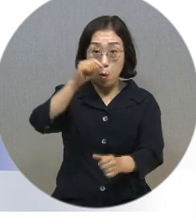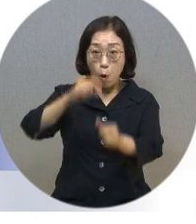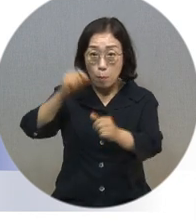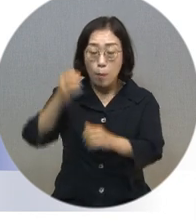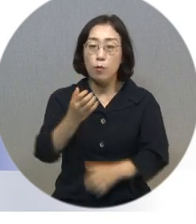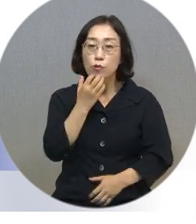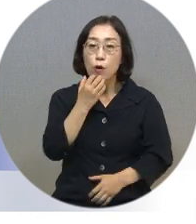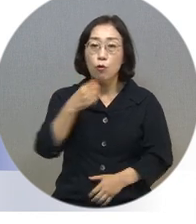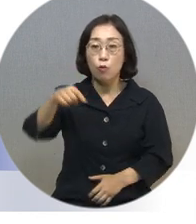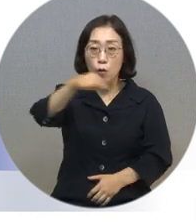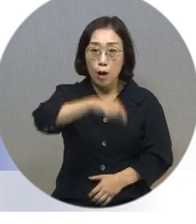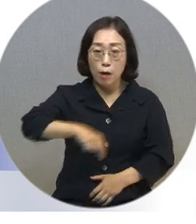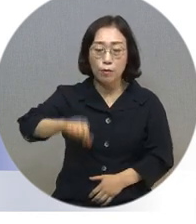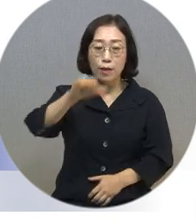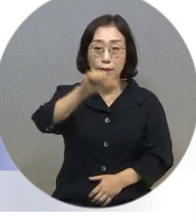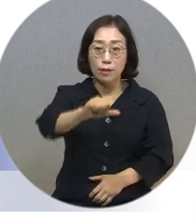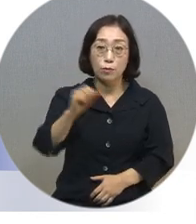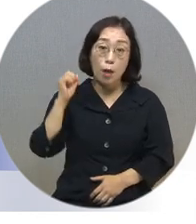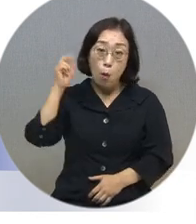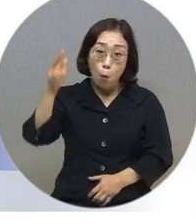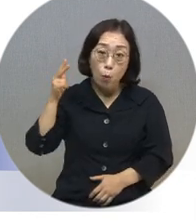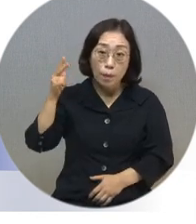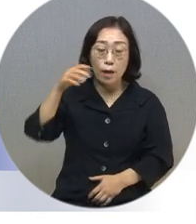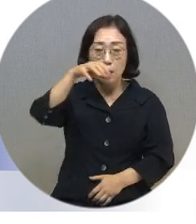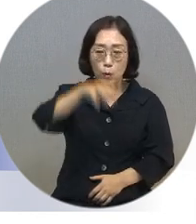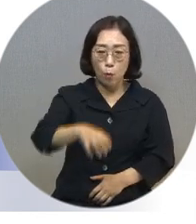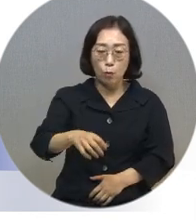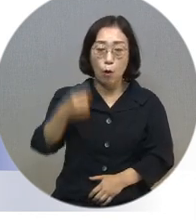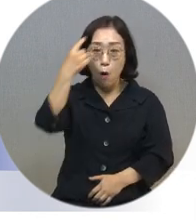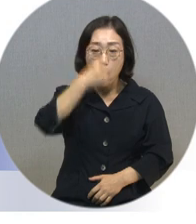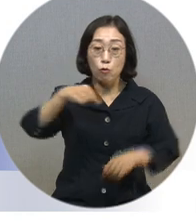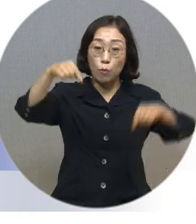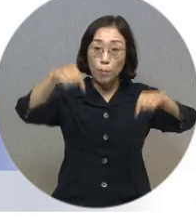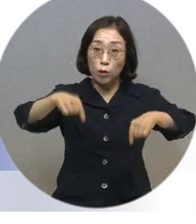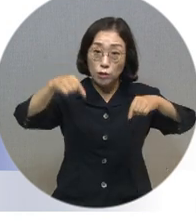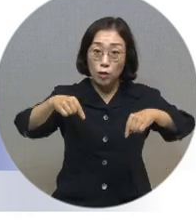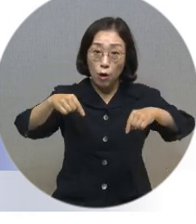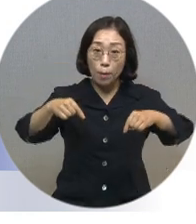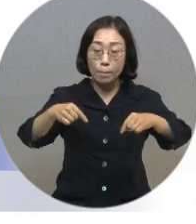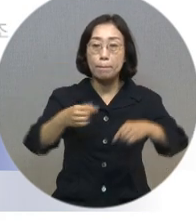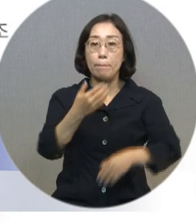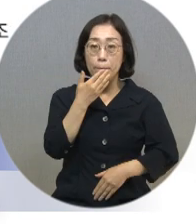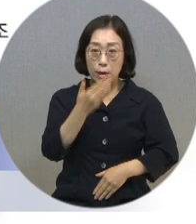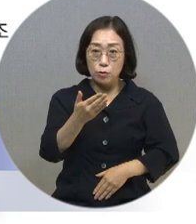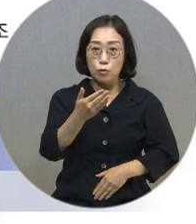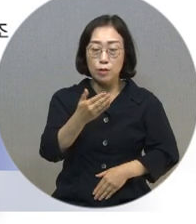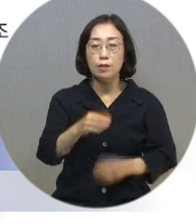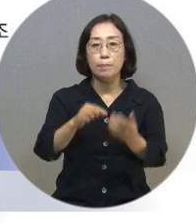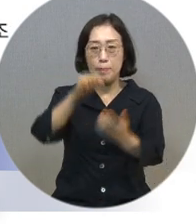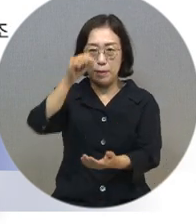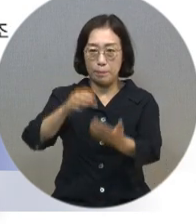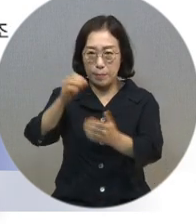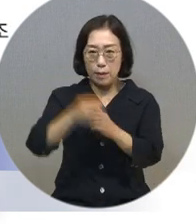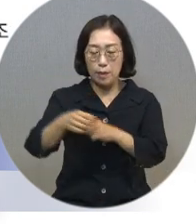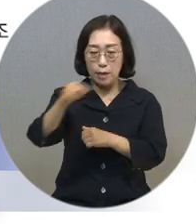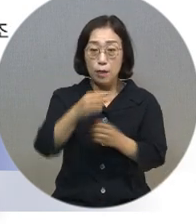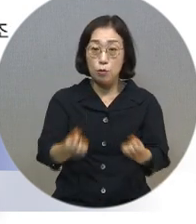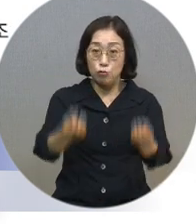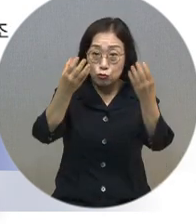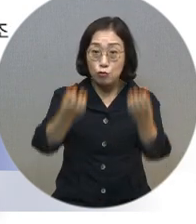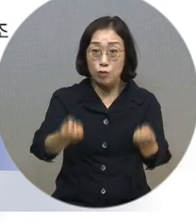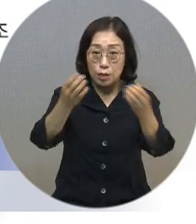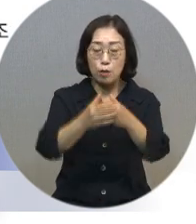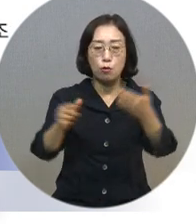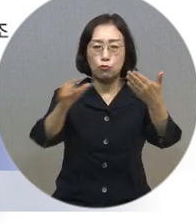서울소재 다섯 개 호텔이 진행하는이 면접 전형에 참여할 수 있게 되는데요 관광 일자리 페스타는 오는